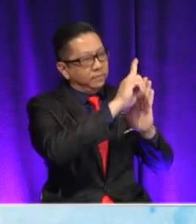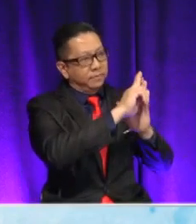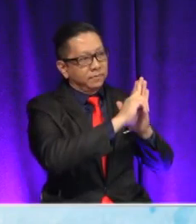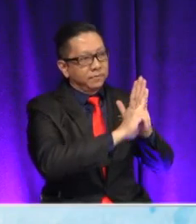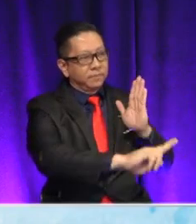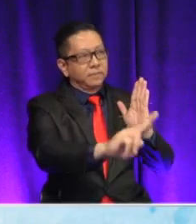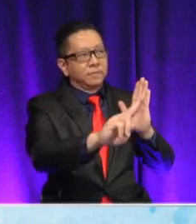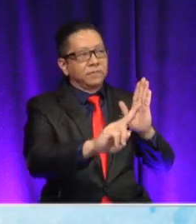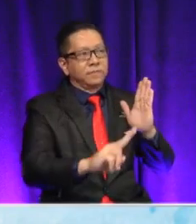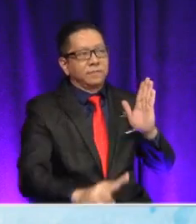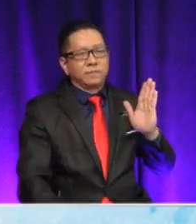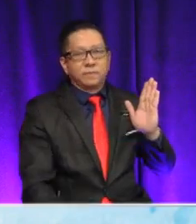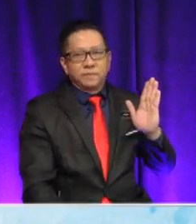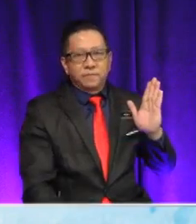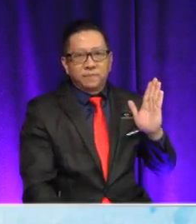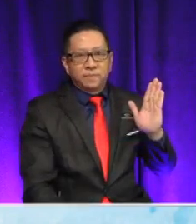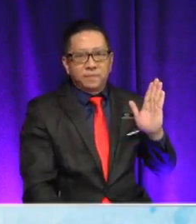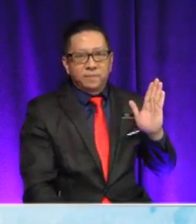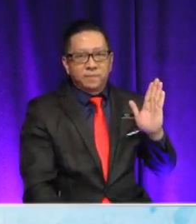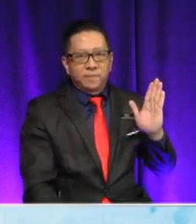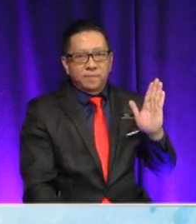tisu Kak bawah tuh nampak